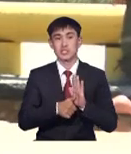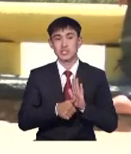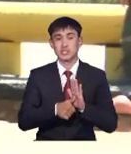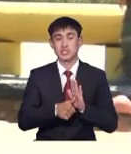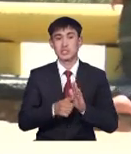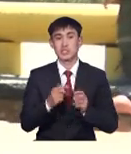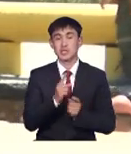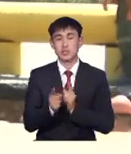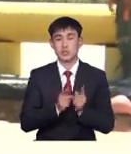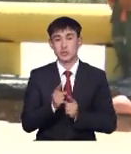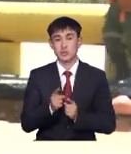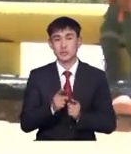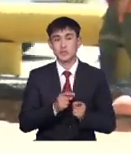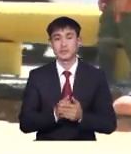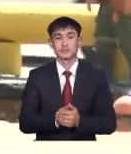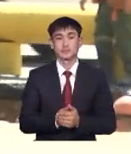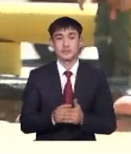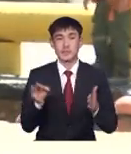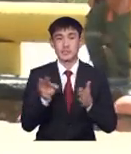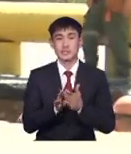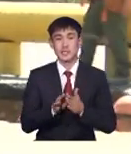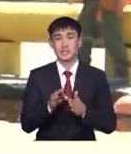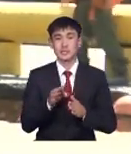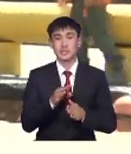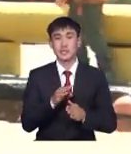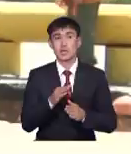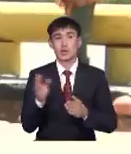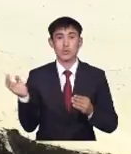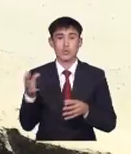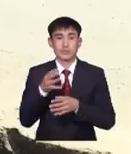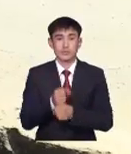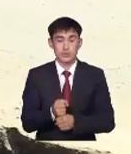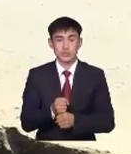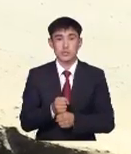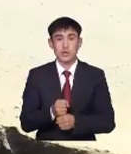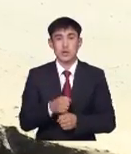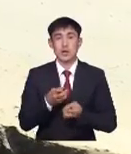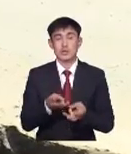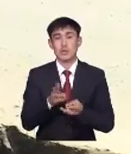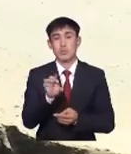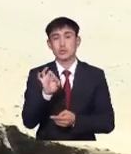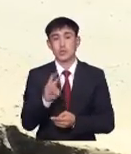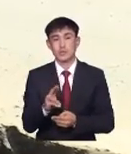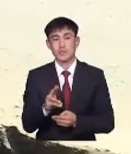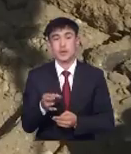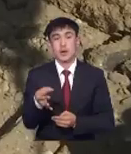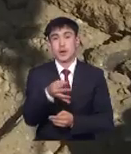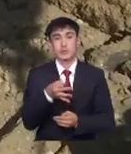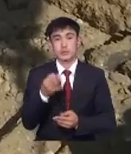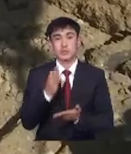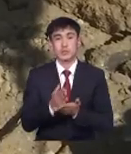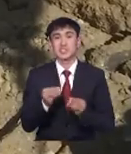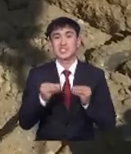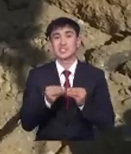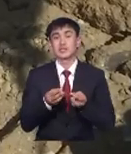также реконструкция, то есть с целях разгрузки котельной баскуат. В настоящее время в областном центре функционируют 10